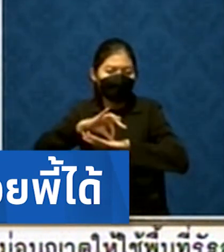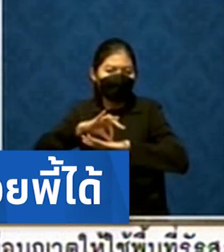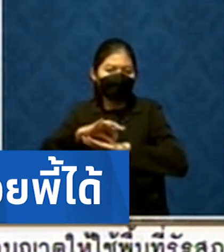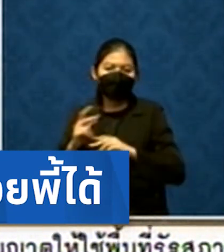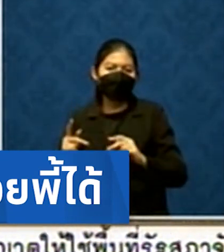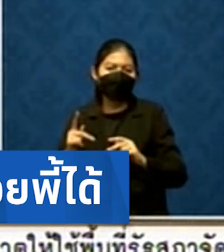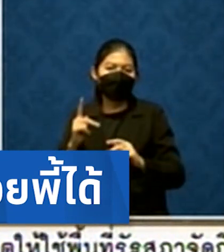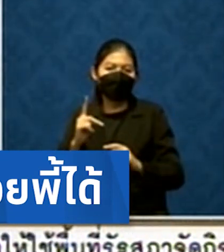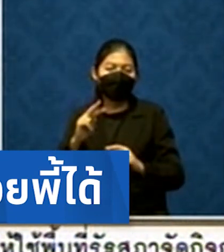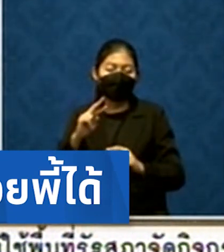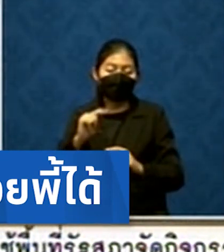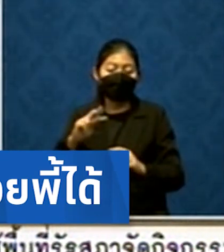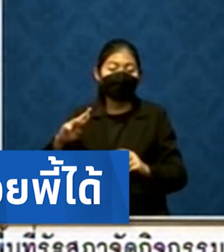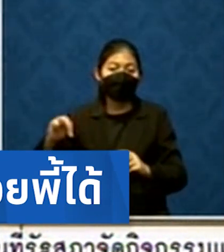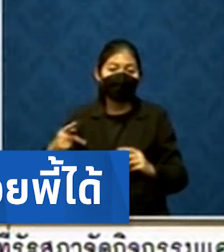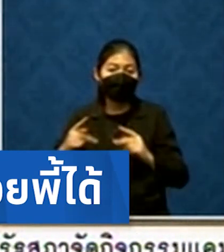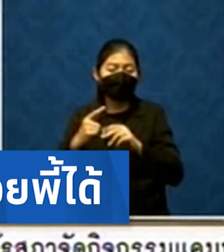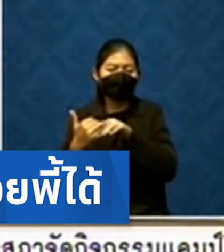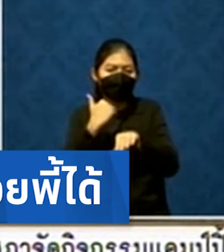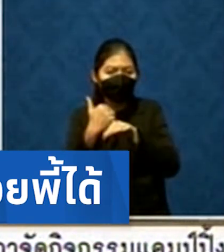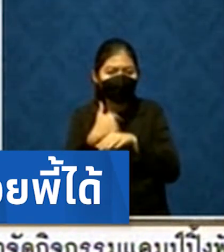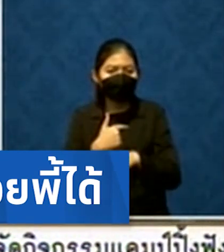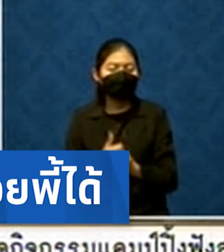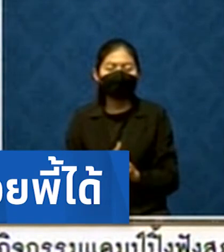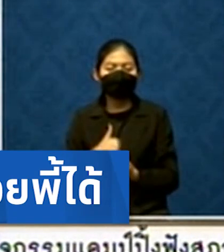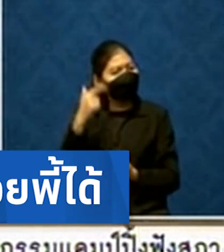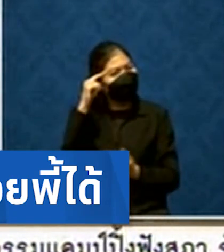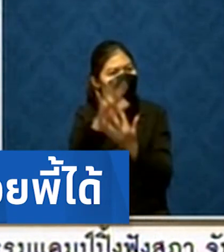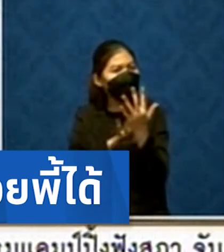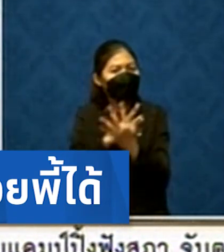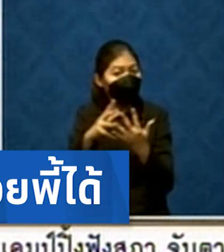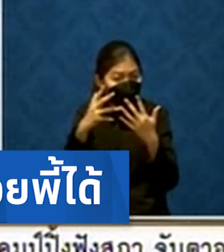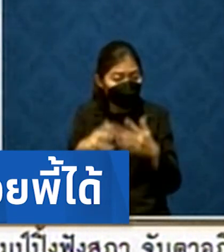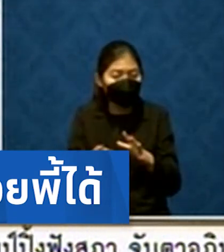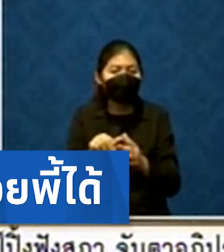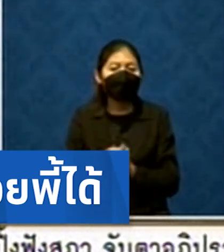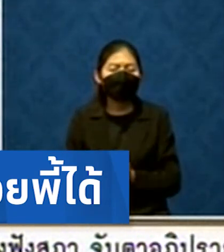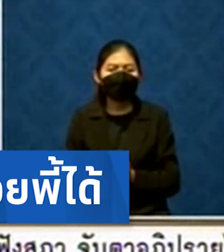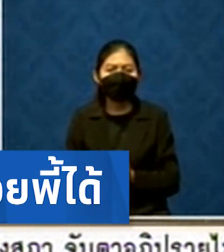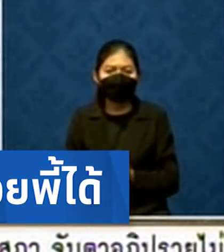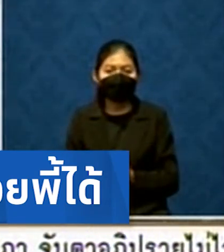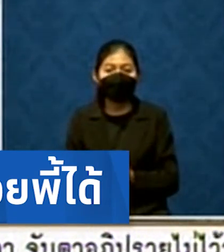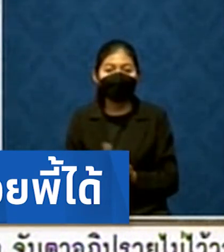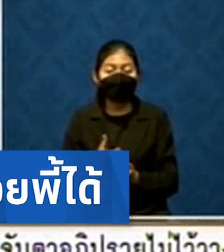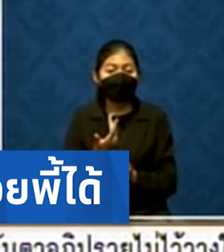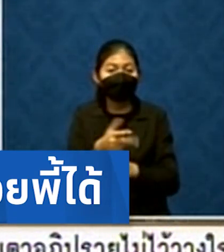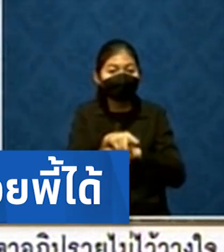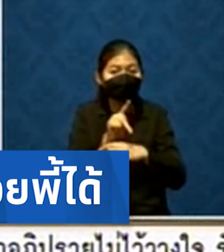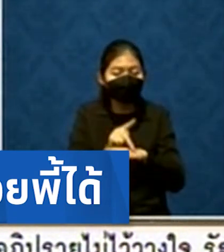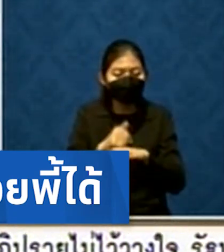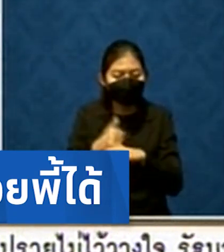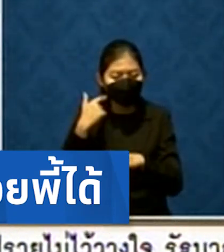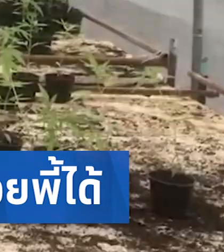มนตรีนะครับและเครือญาติของรัฐมนตรีคนสำคัญนั้นตั้งบริษัทขึ้นมานะครับเกี่ยวข้องกับการทำไร่กัญชาในประเทศลาว